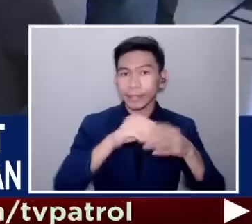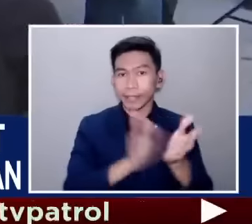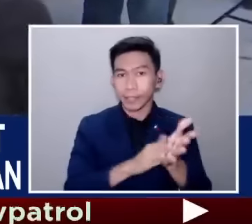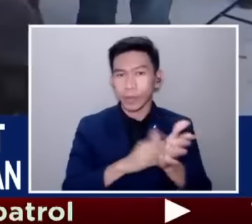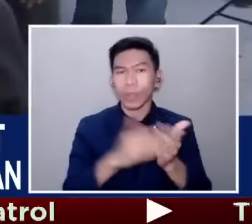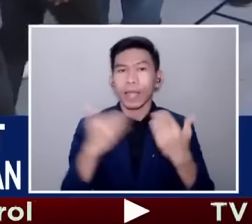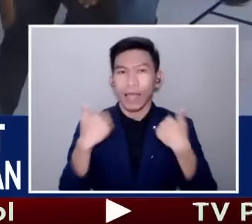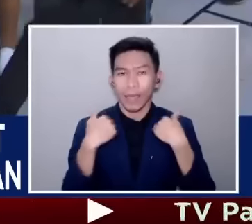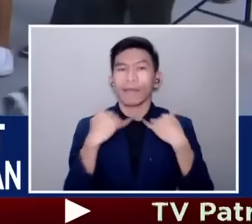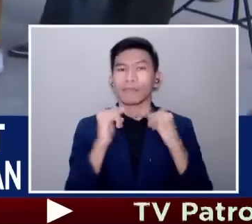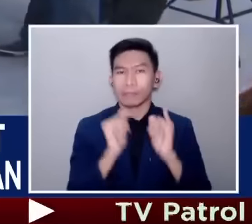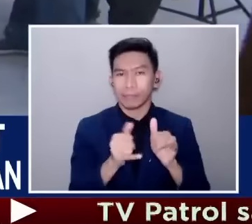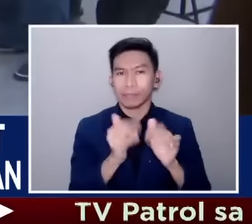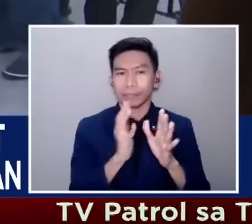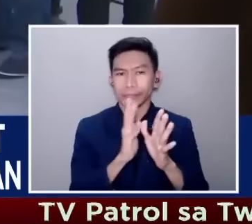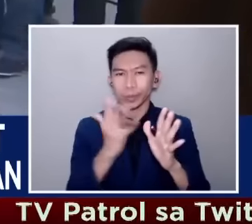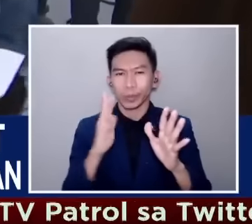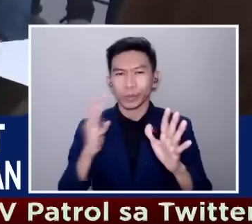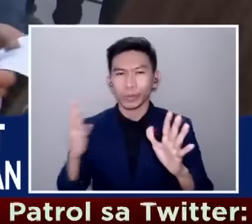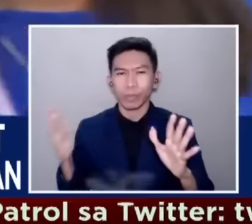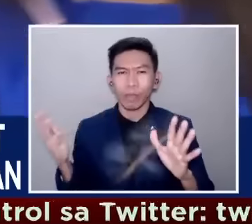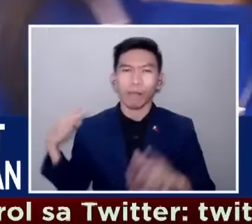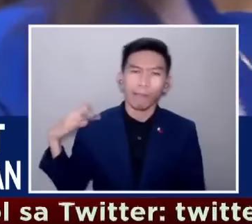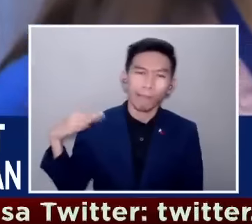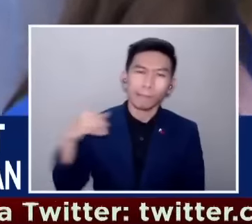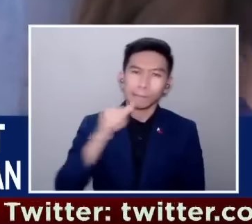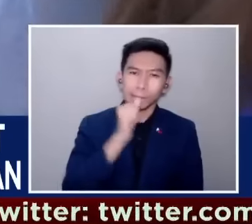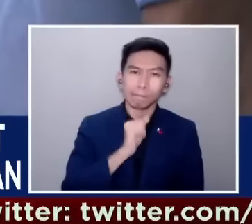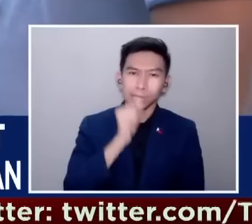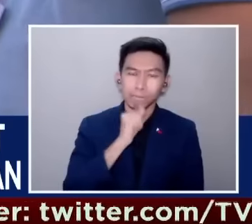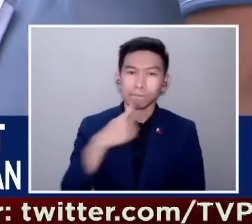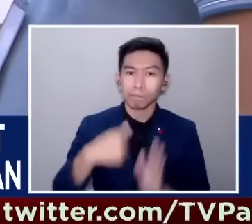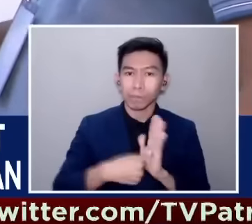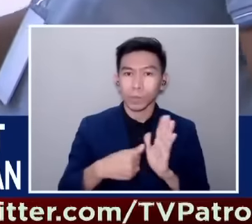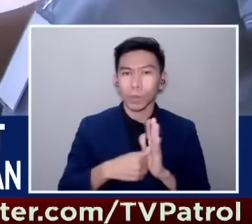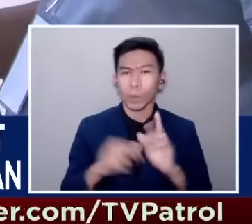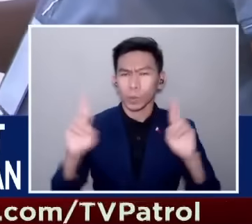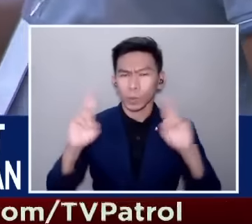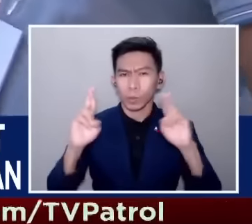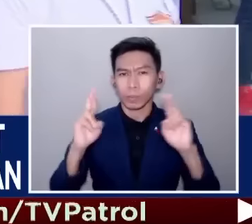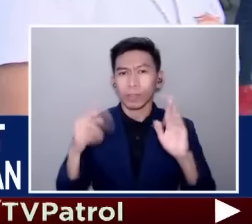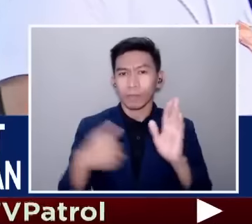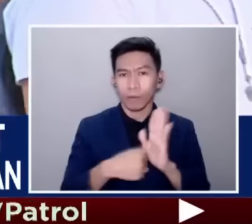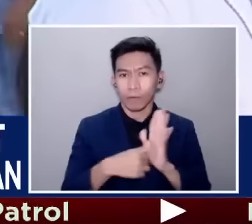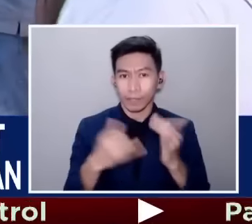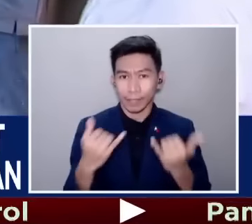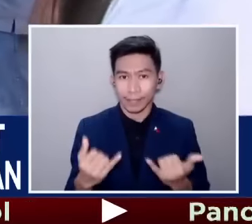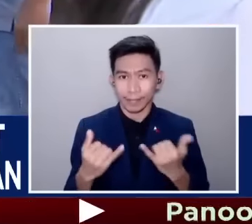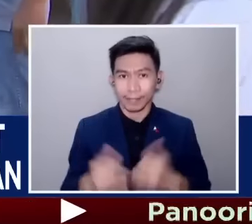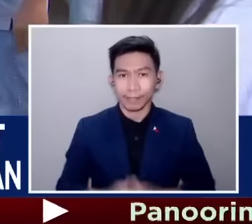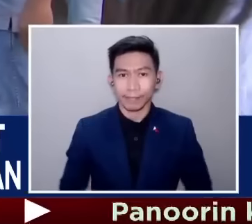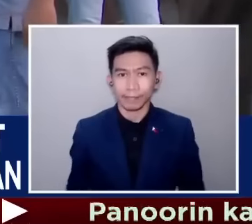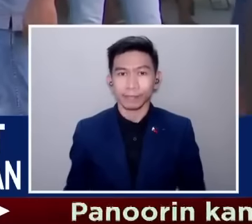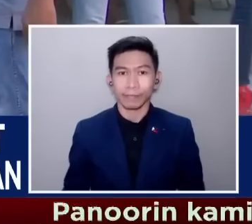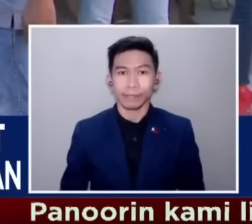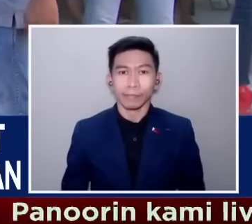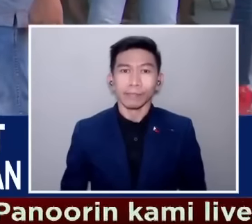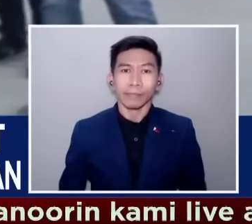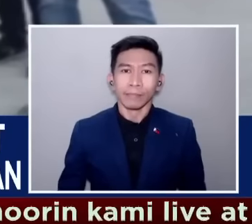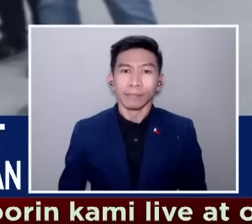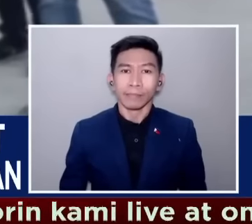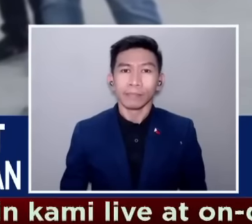na naghihintay na makaboto ngayon at umaasang makakaboto pa sila ngayong halalan. May mga nakapila pa ngayon